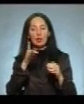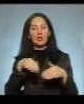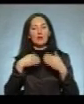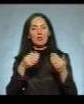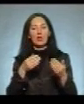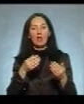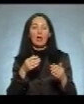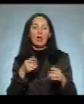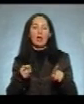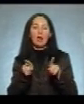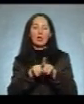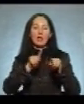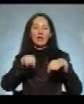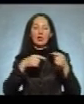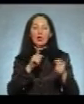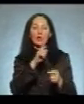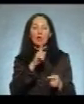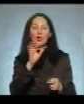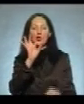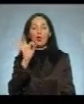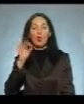основному віддаємо в зоопарк.